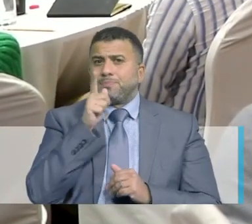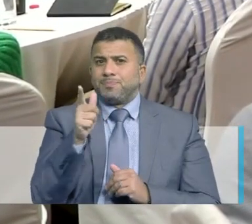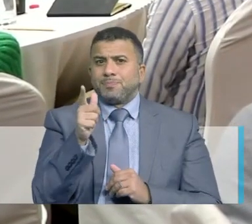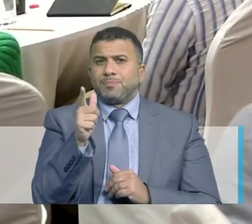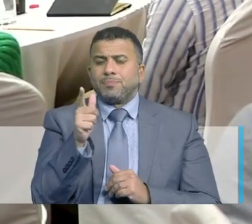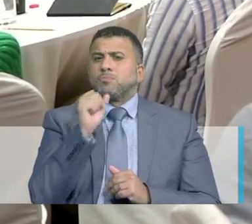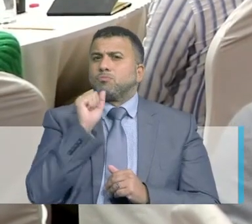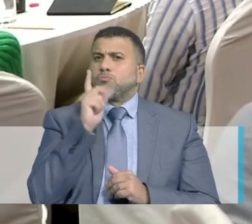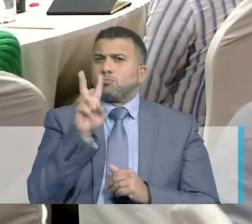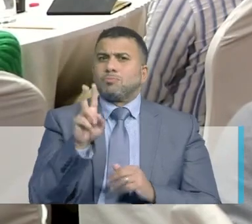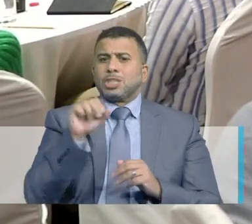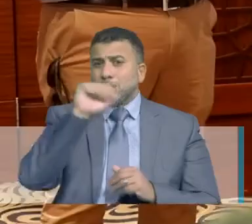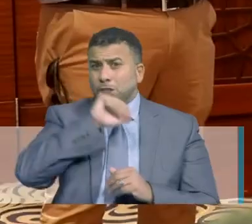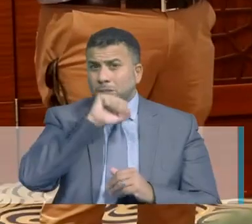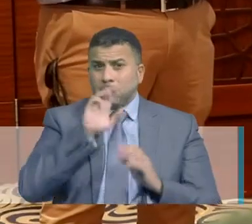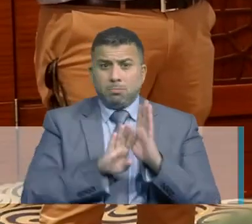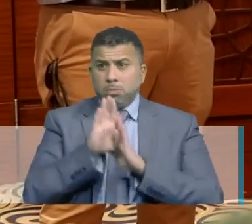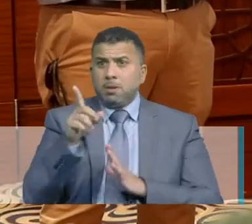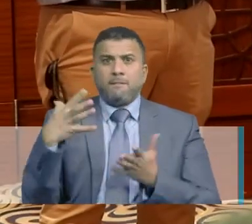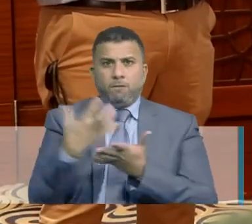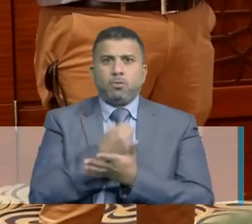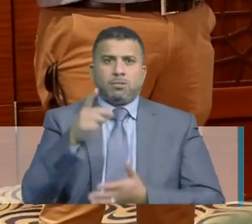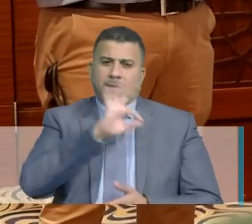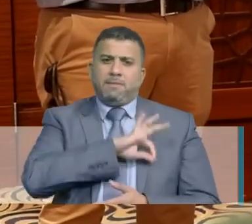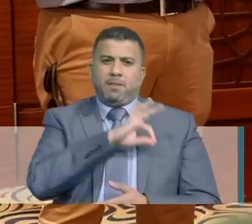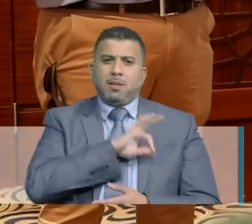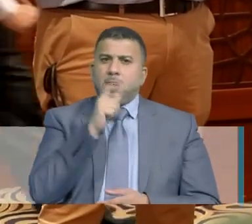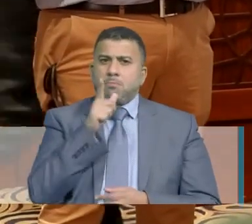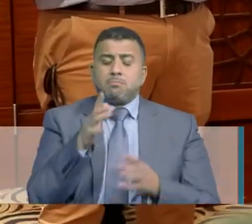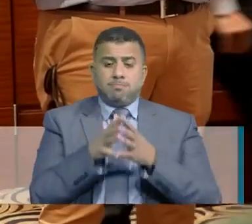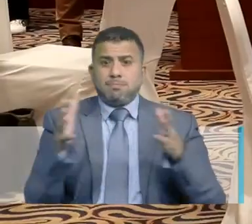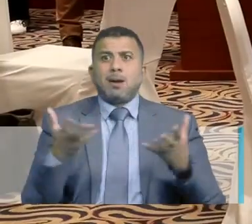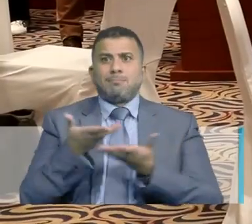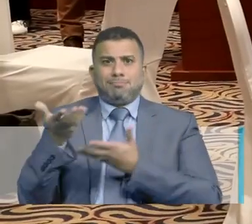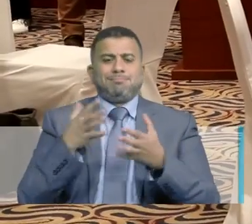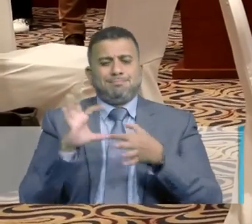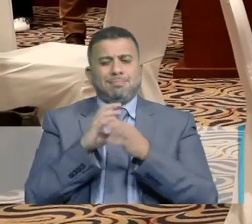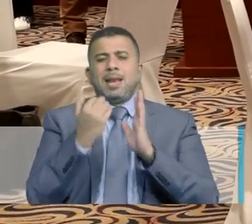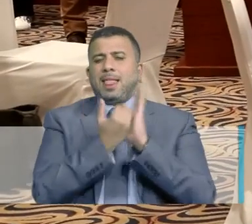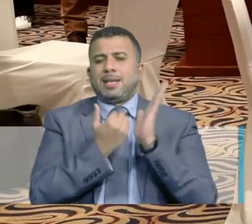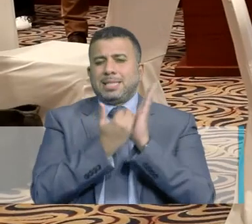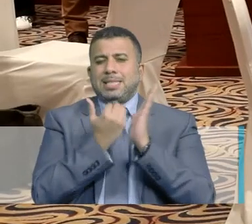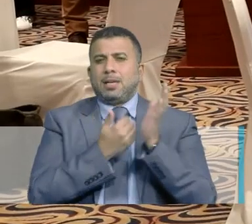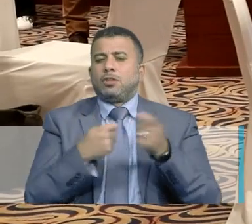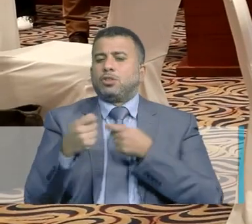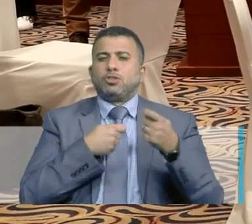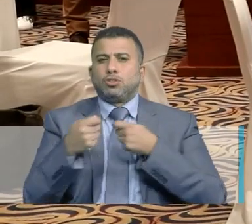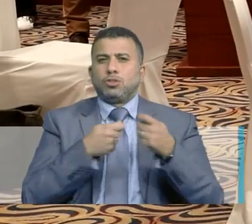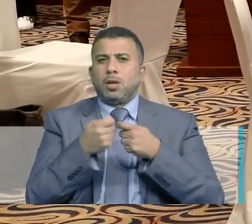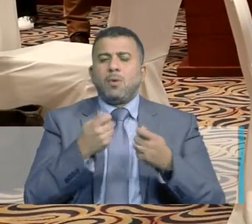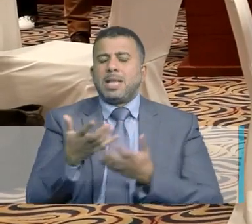وهو ما ترى فيه الاماره فرصه واحده لتوسيع العلاقات الاقتصاديه والتجاريه